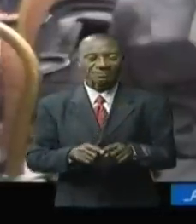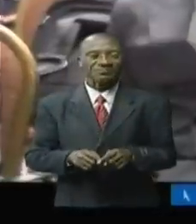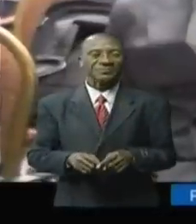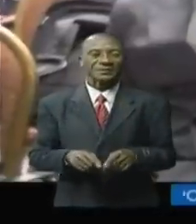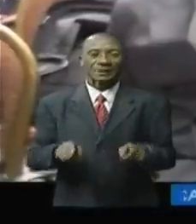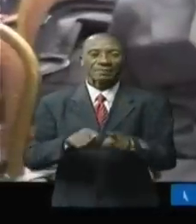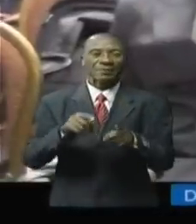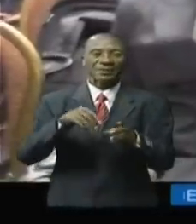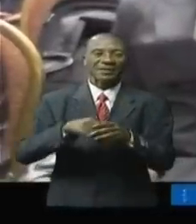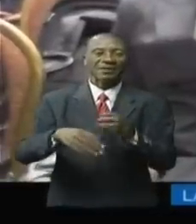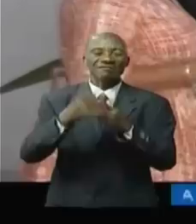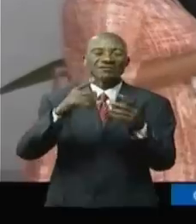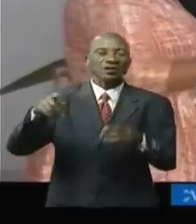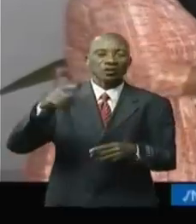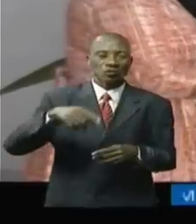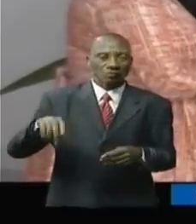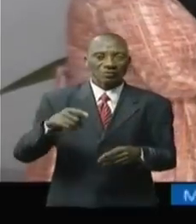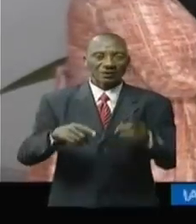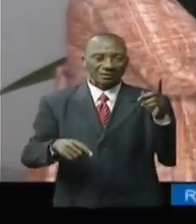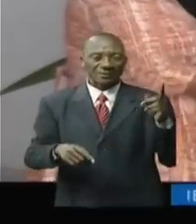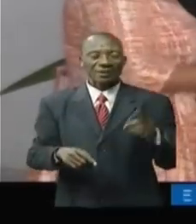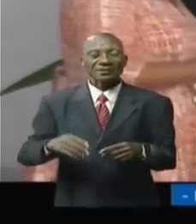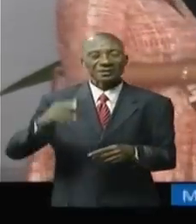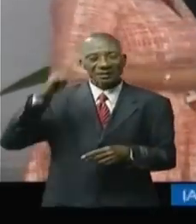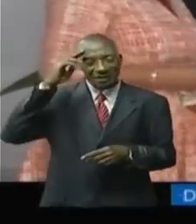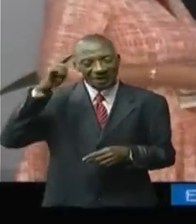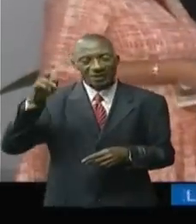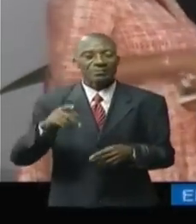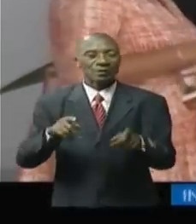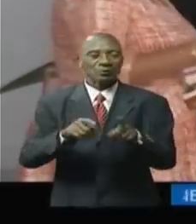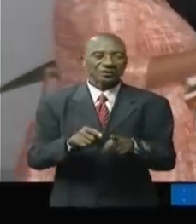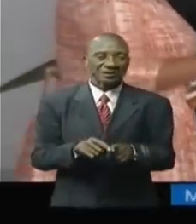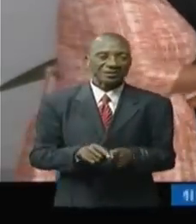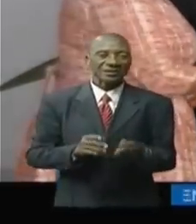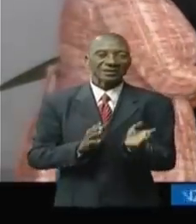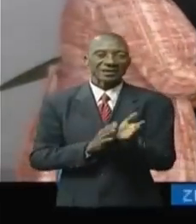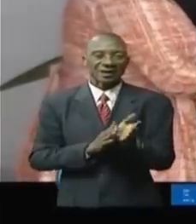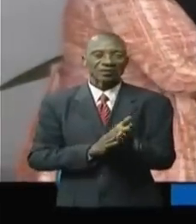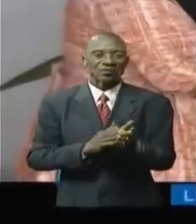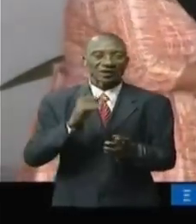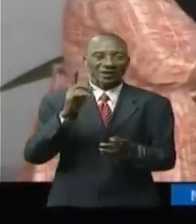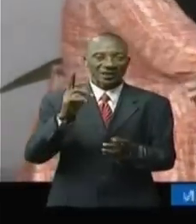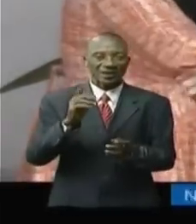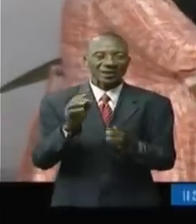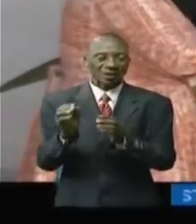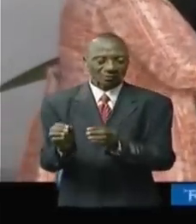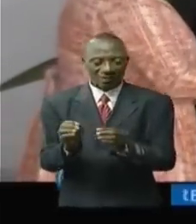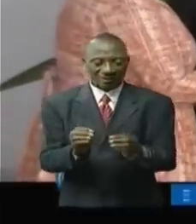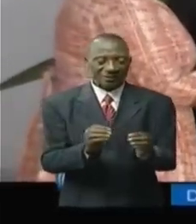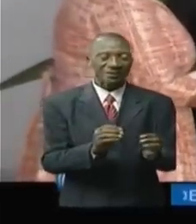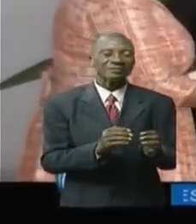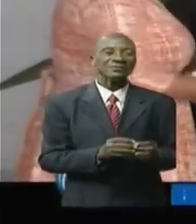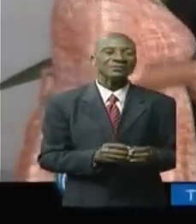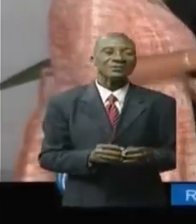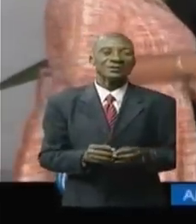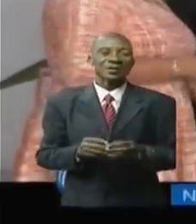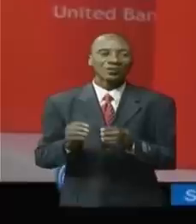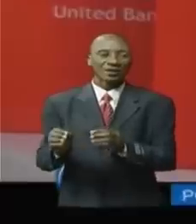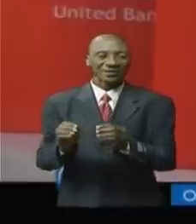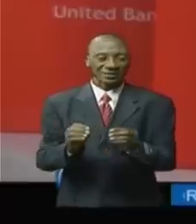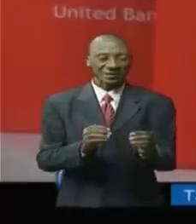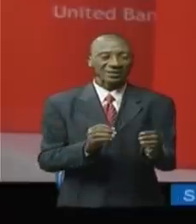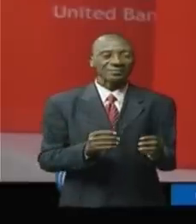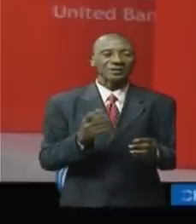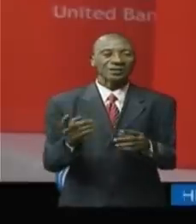Grain de Sénévé 2 à Ngaliema et le complexe scolaire Les Petits Lutins de Kintambo ont bénéficié de ce volet social de l'UBA.